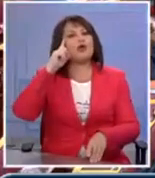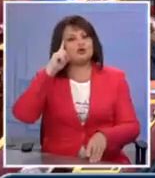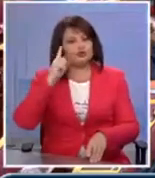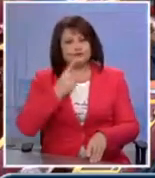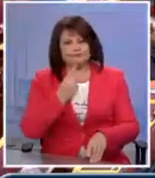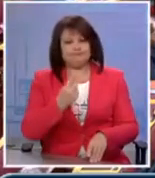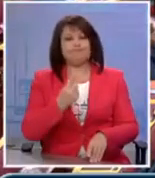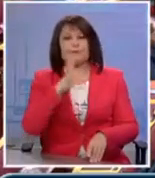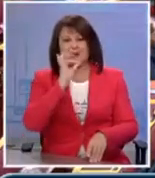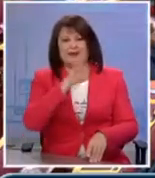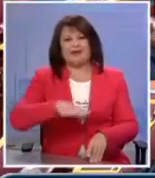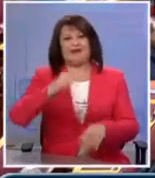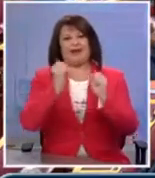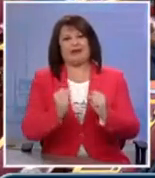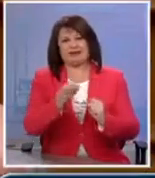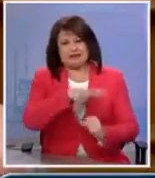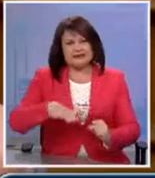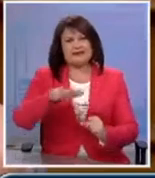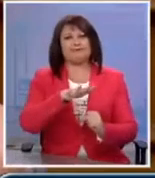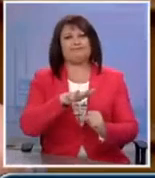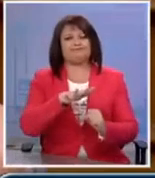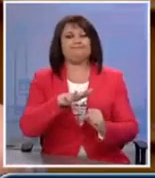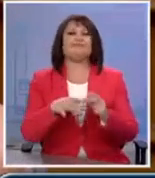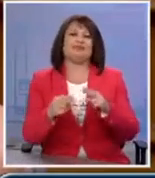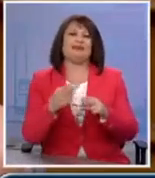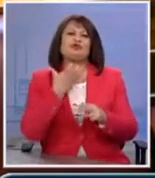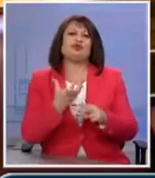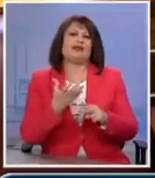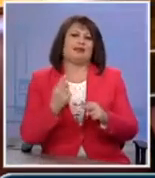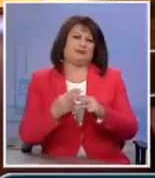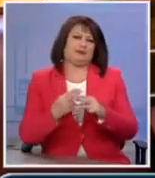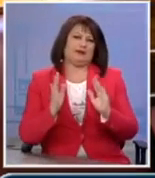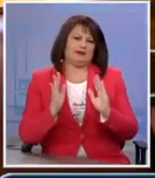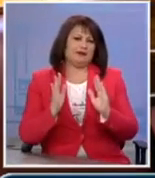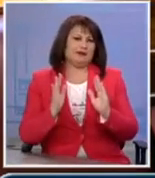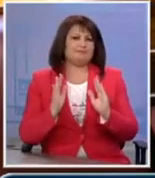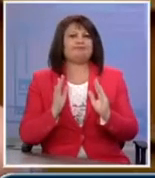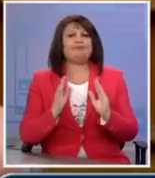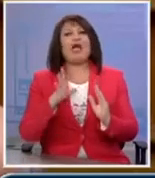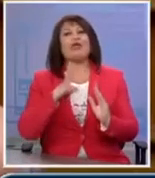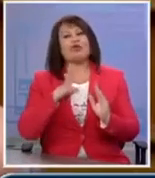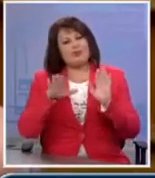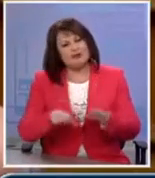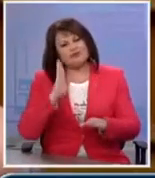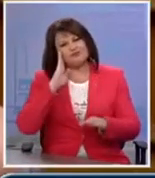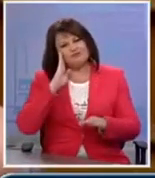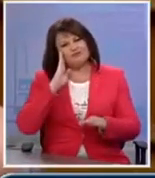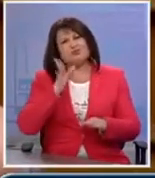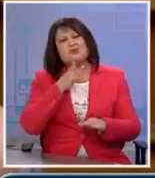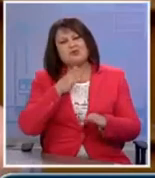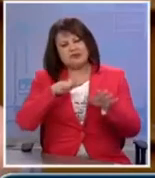Πράγματι, η κατάσταση στο πεδίο του Άρεως είναι κρίσιμη. Κρίσιμη για τους ανθρώπους που μένουν εκεί σε